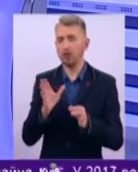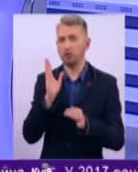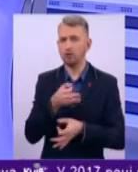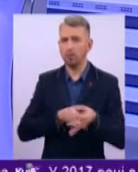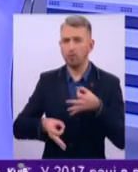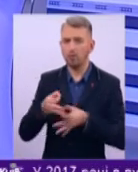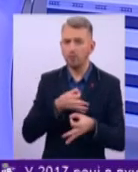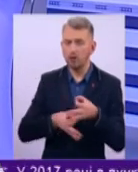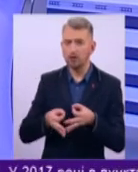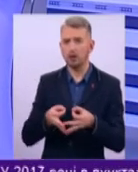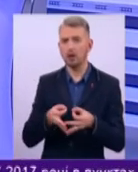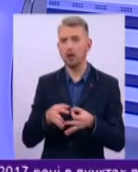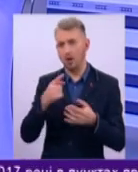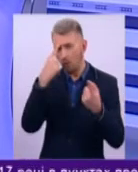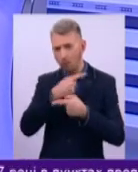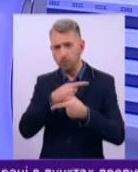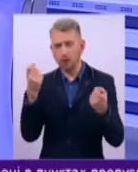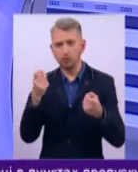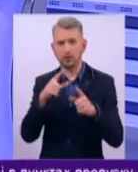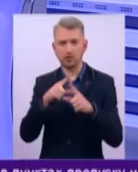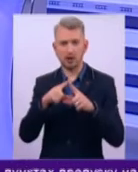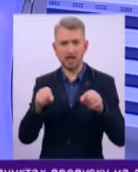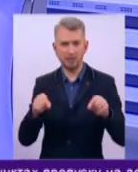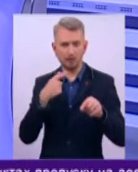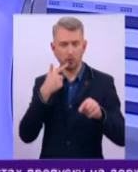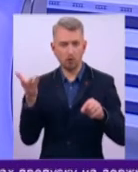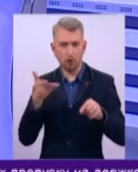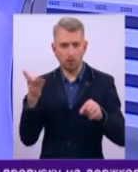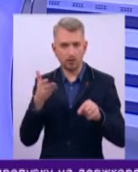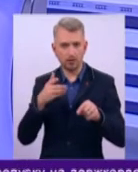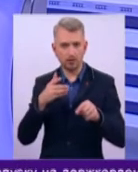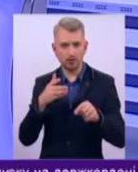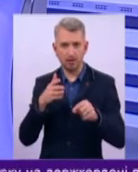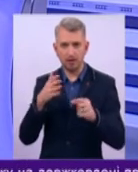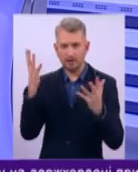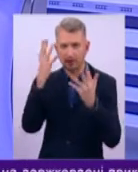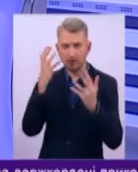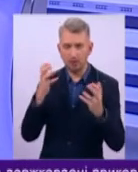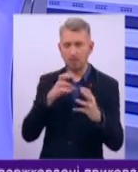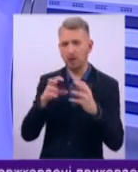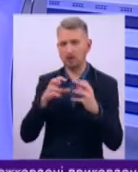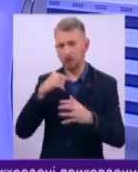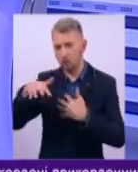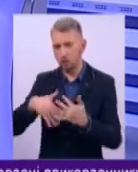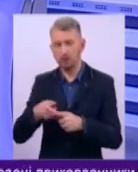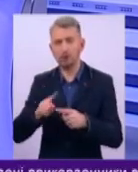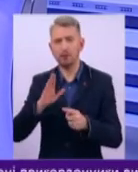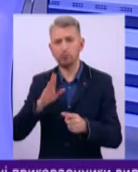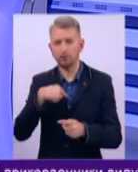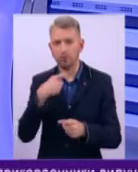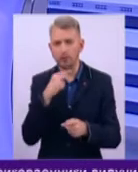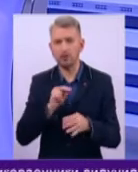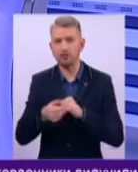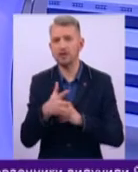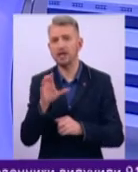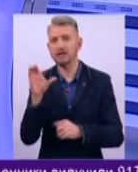обговорювати, чи спричинить оприлюднення кремлівської доповіді санкційне затемнення. І магнітні бурі. І магнітні бурі. Про це піде мова вже за кілька